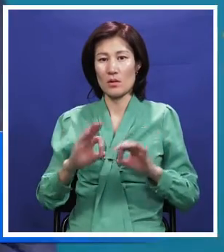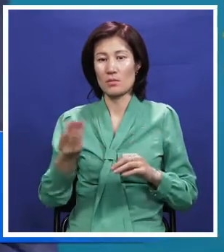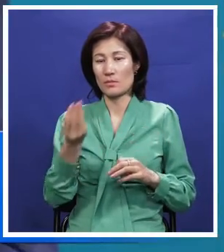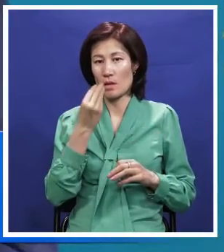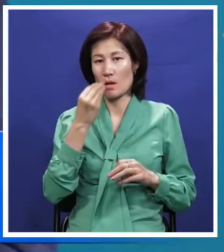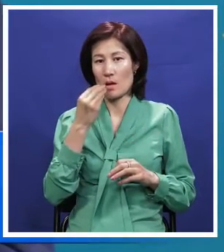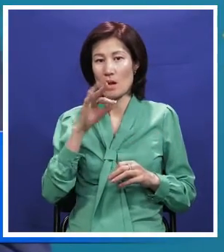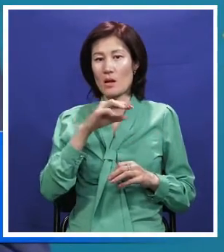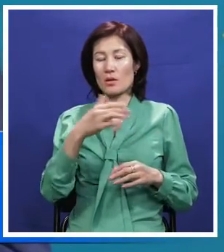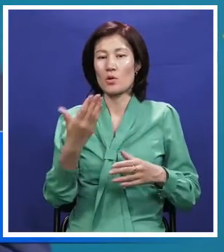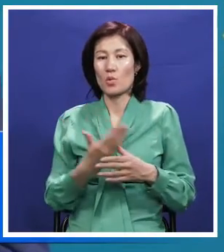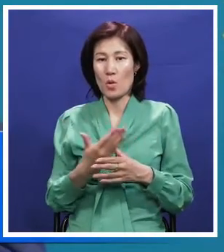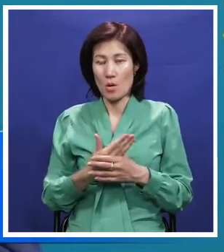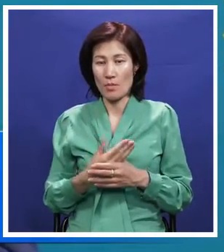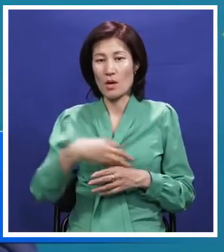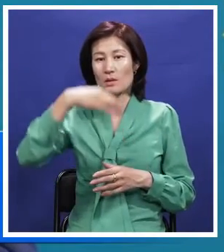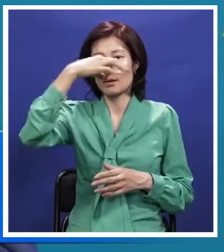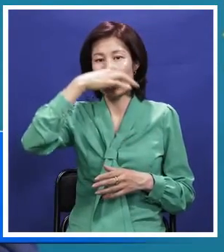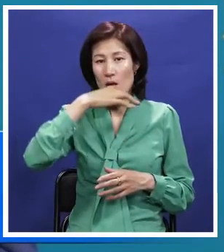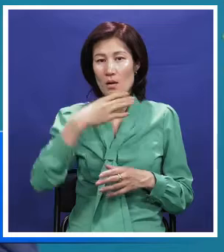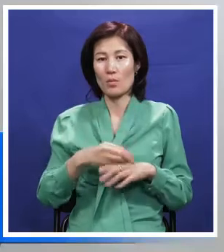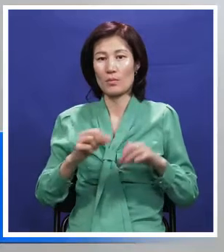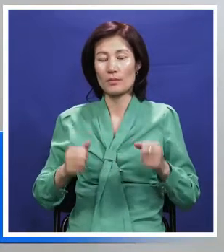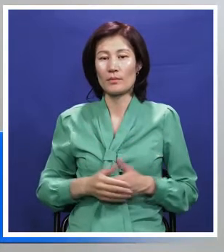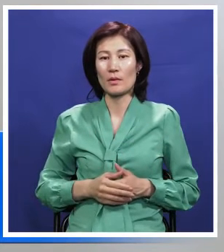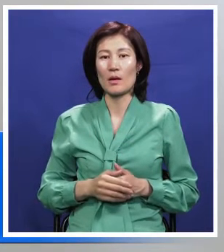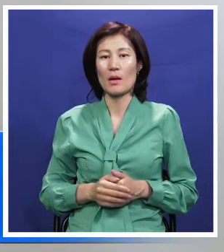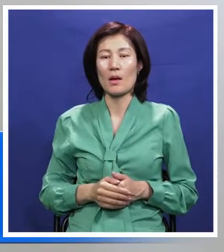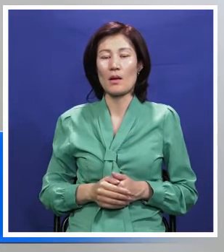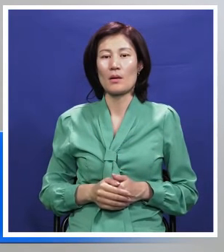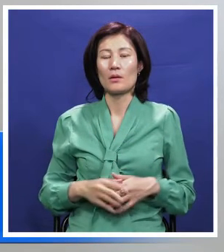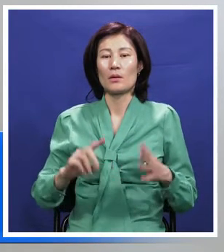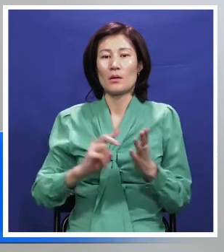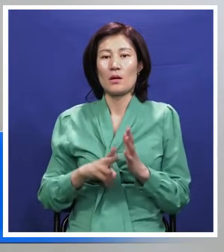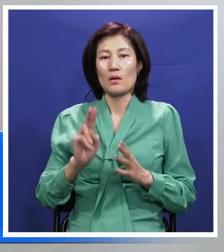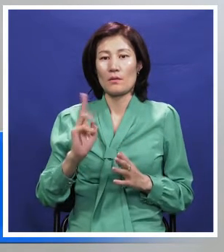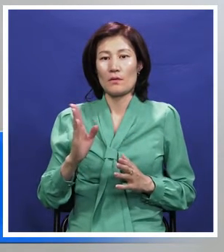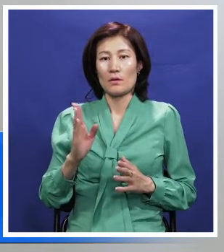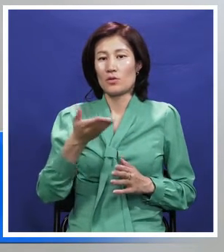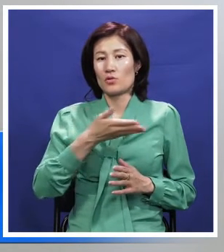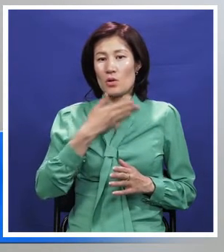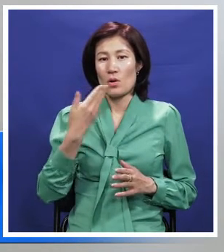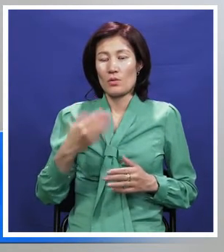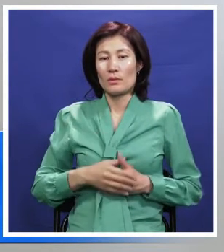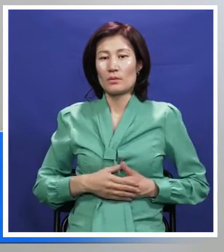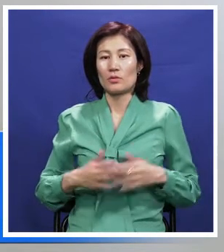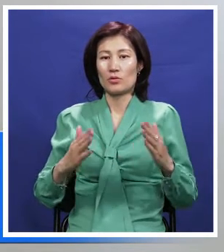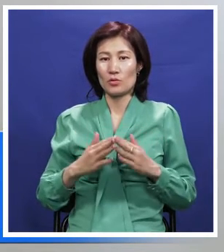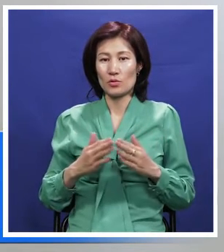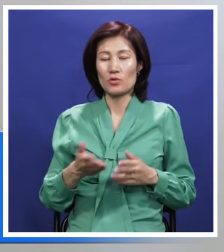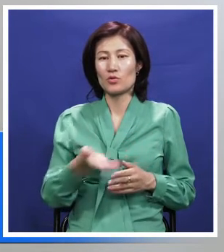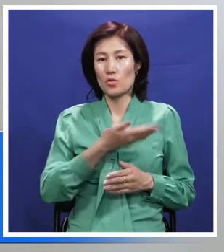азық түлік пен ем алуына қажетті жағдайды жасаған болатын. Далада қалдым, былайынша қайтып айтсам ба? Далада жүрмін,